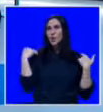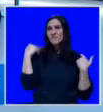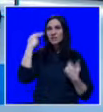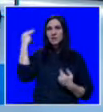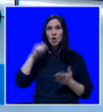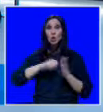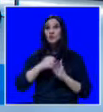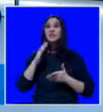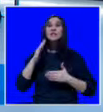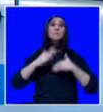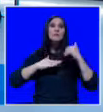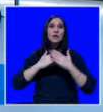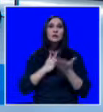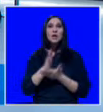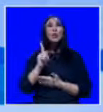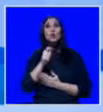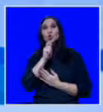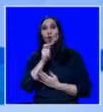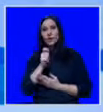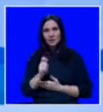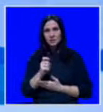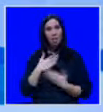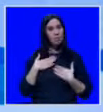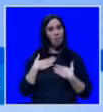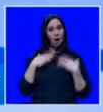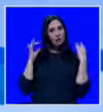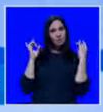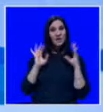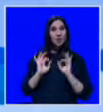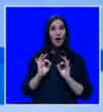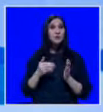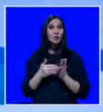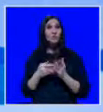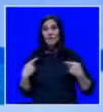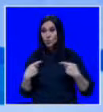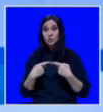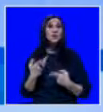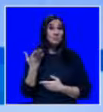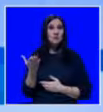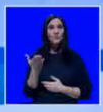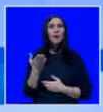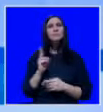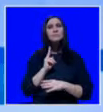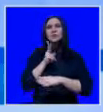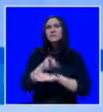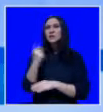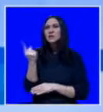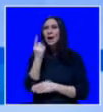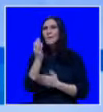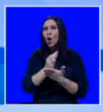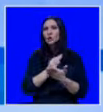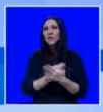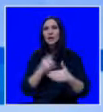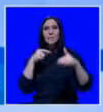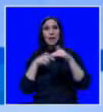ключови специалности, сред които и журналистиката, нашата професия е такава и за това се фокусираме върху нея, да се влиза само с оценките